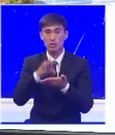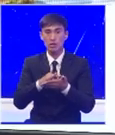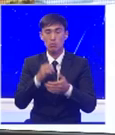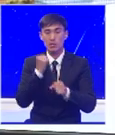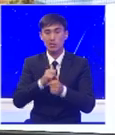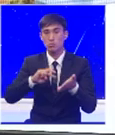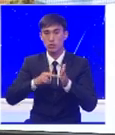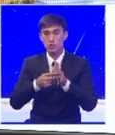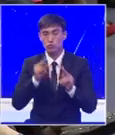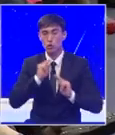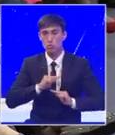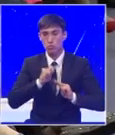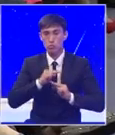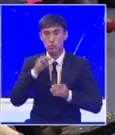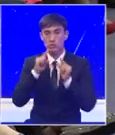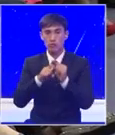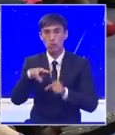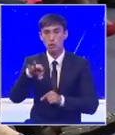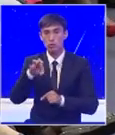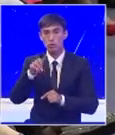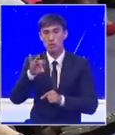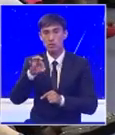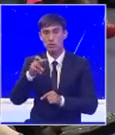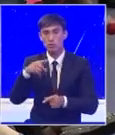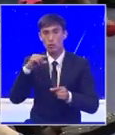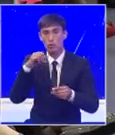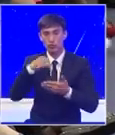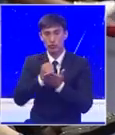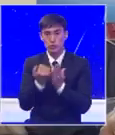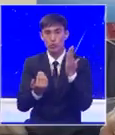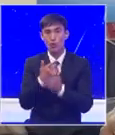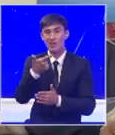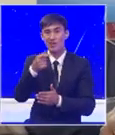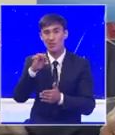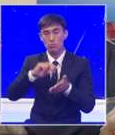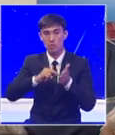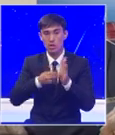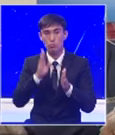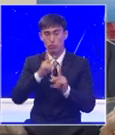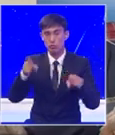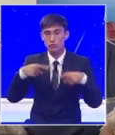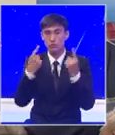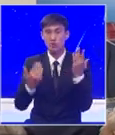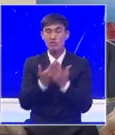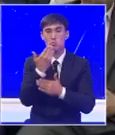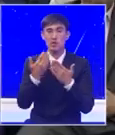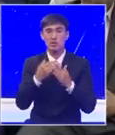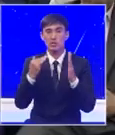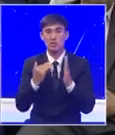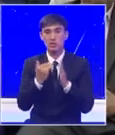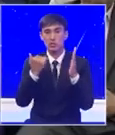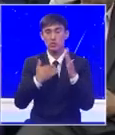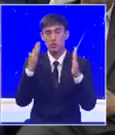и планируемой работе. По словам Марата Султангазиева, с утверждением нового генплана здесь будут возведены современные жилые